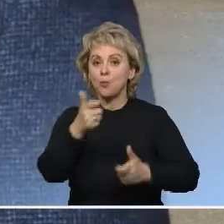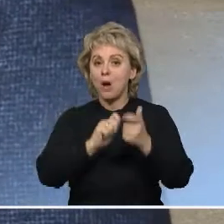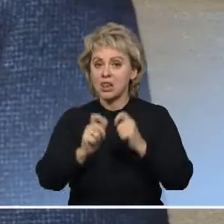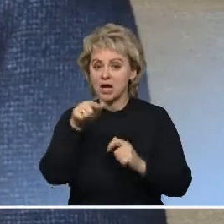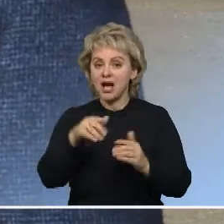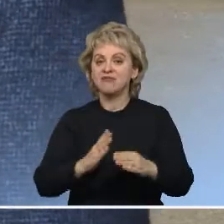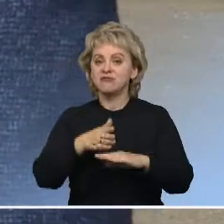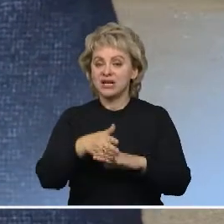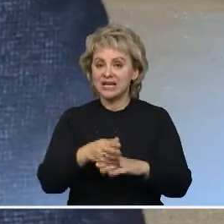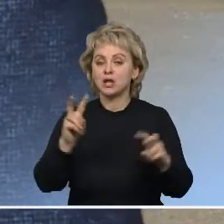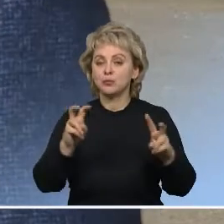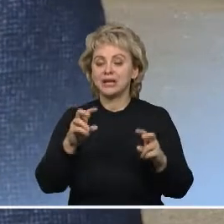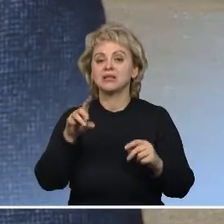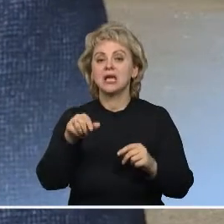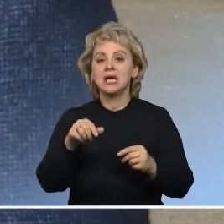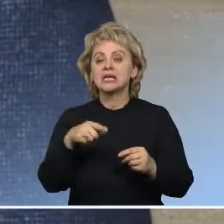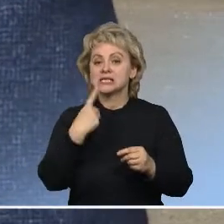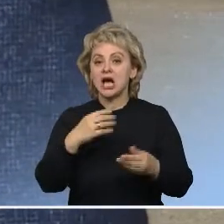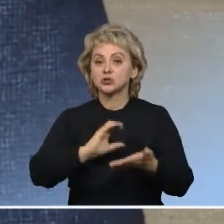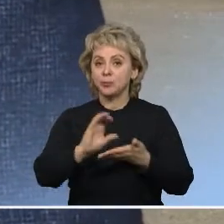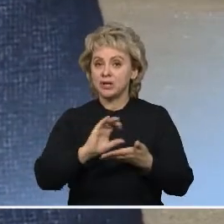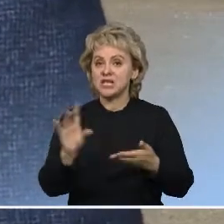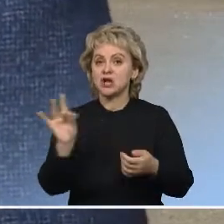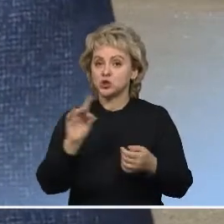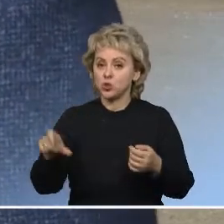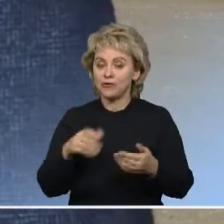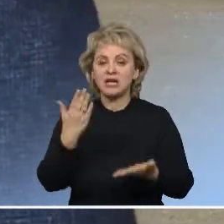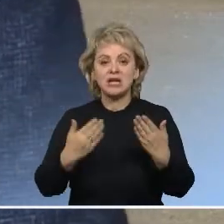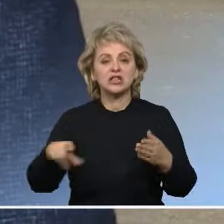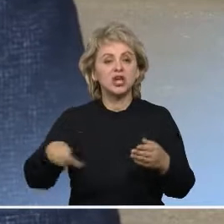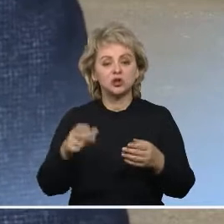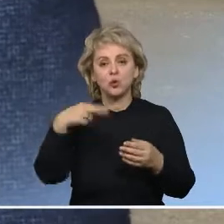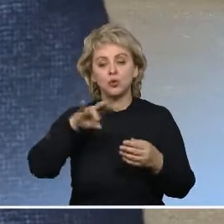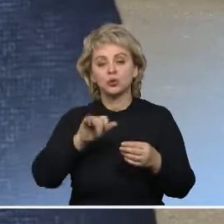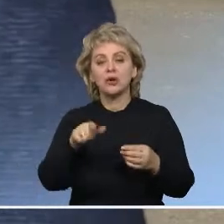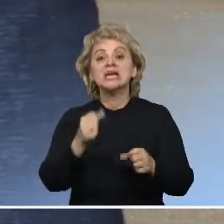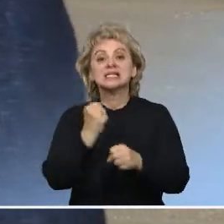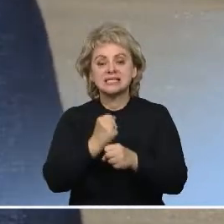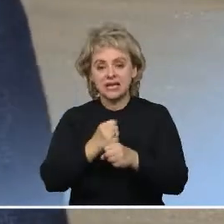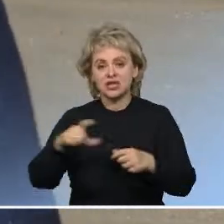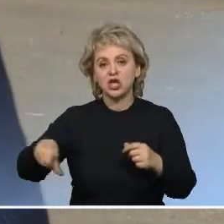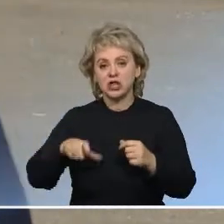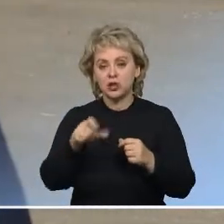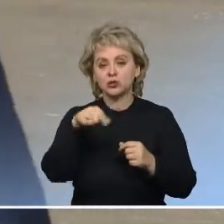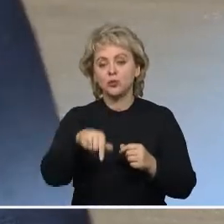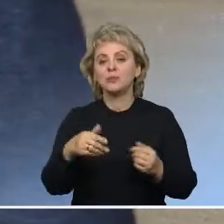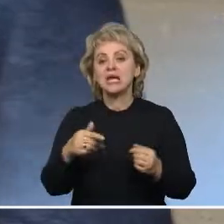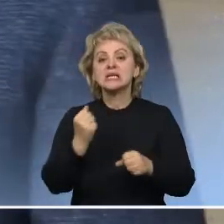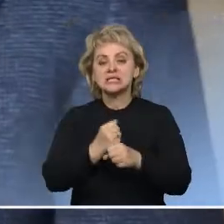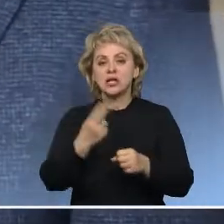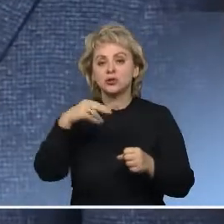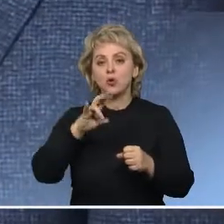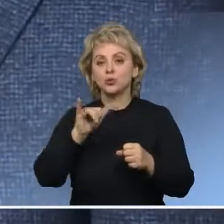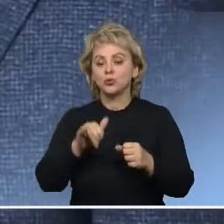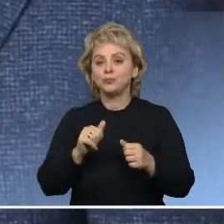и выход бренда на, скажем, произведен в Ростове-на-Дону или там на Дону и так далее. Сделано на Дону. Сделано на Дону, да, да, сделано на